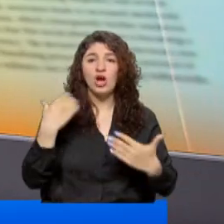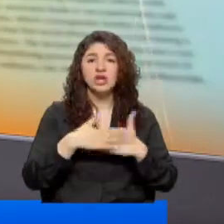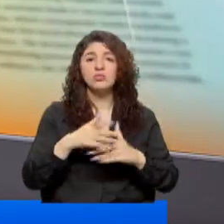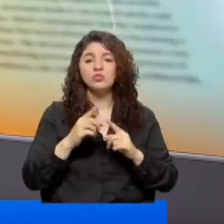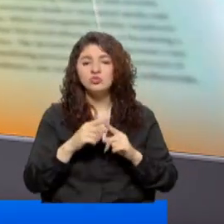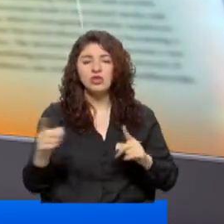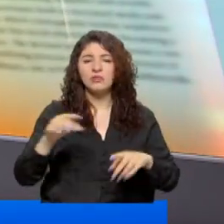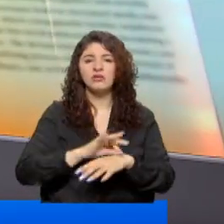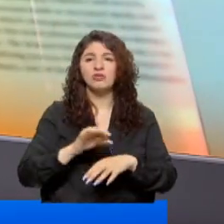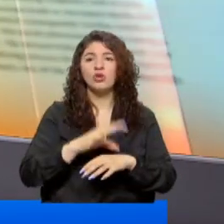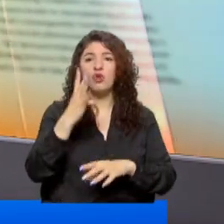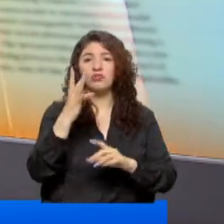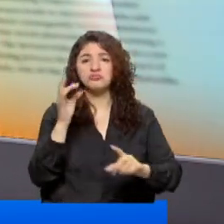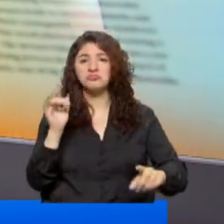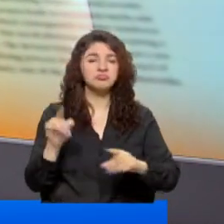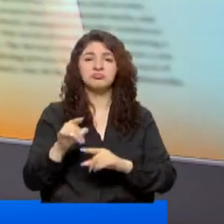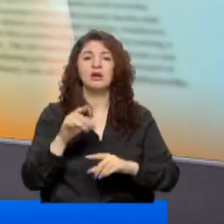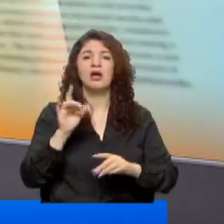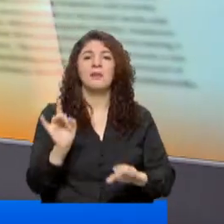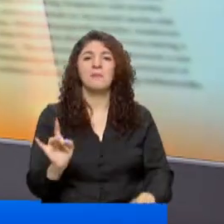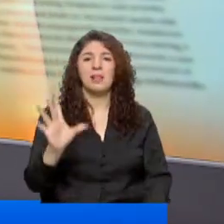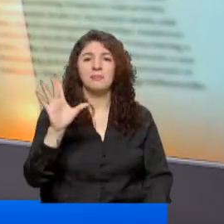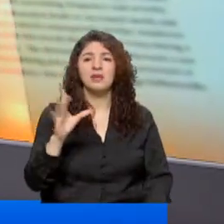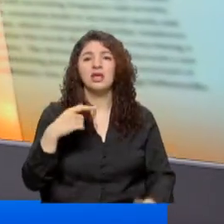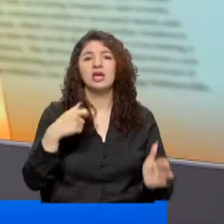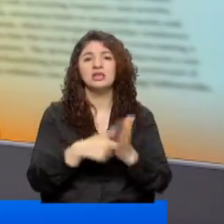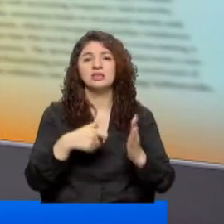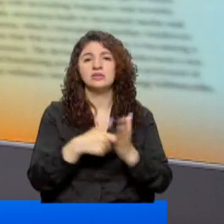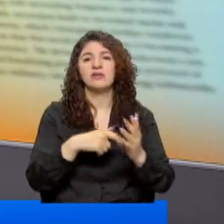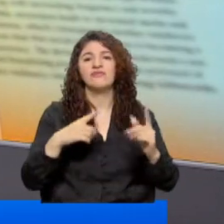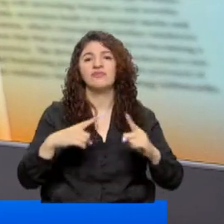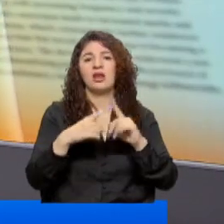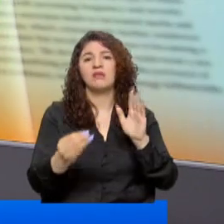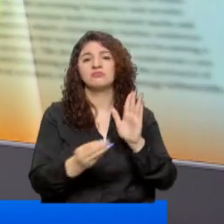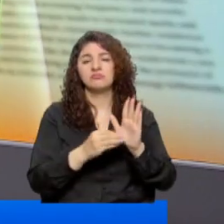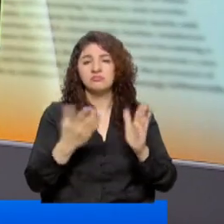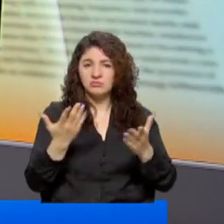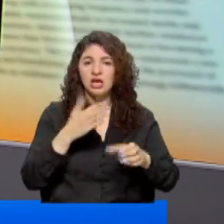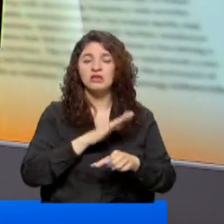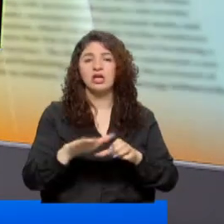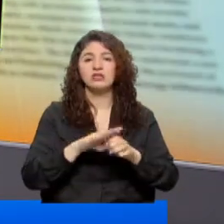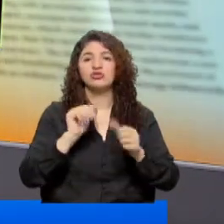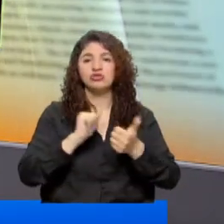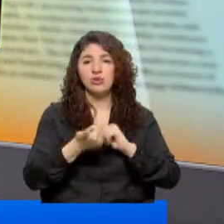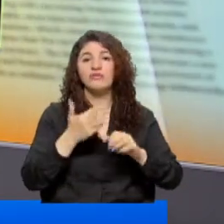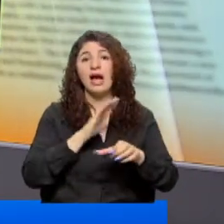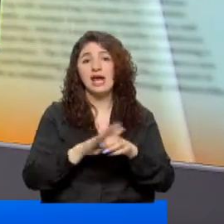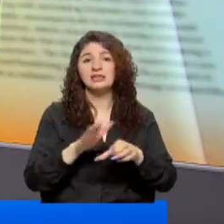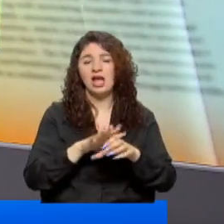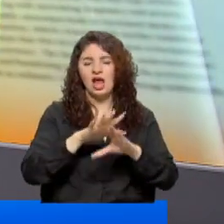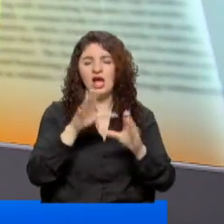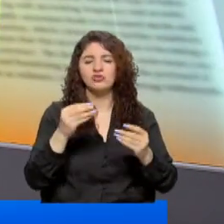uzatma dakikalarında atıkları dördüncü golle eriyip isimlerini finali yazdırdılar Kayserispor ve Kayseri